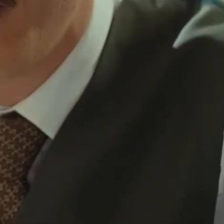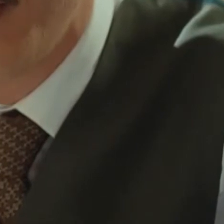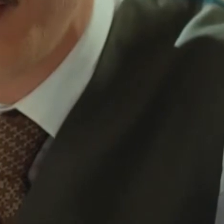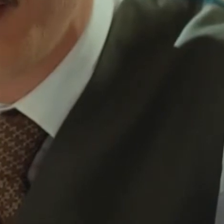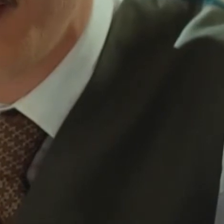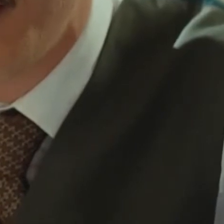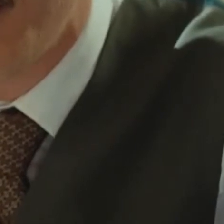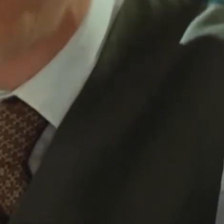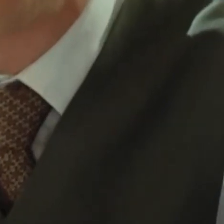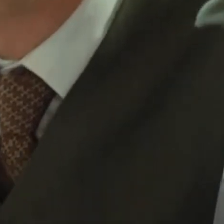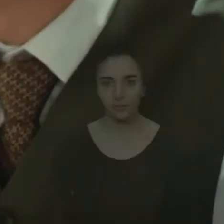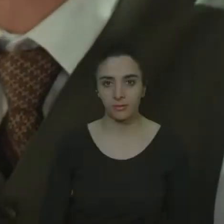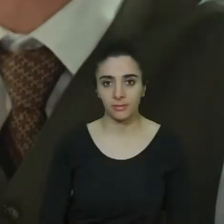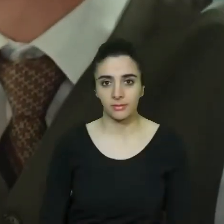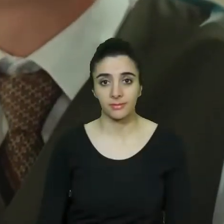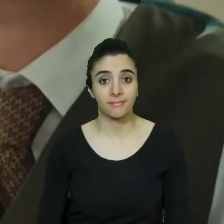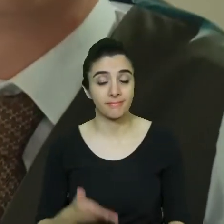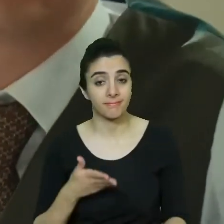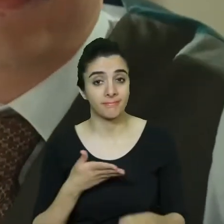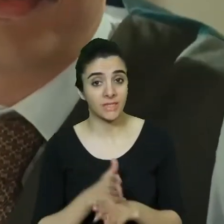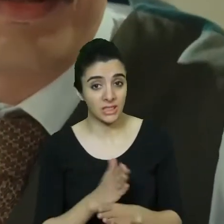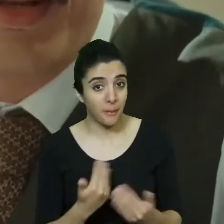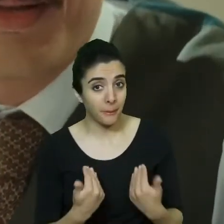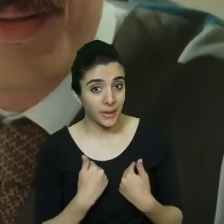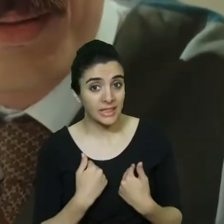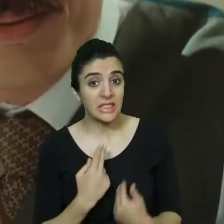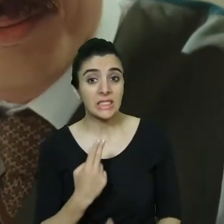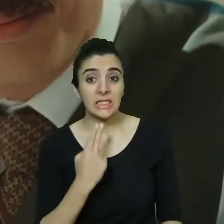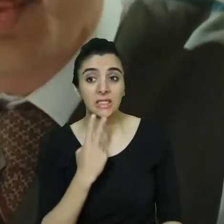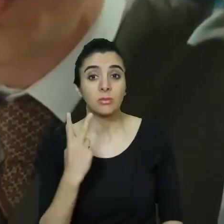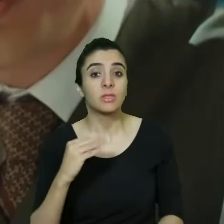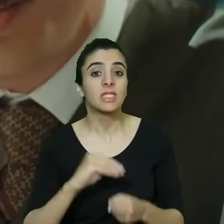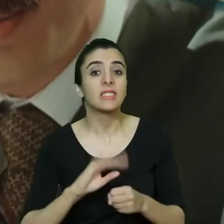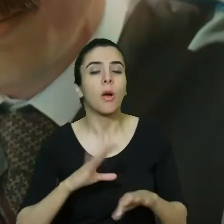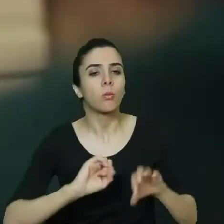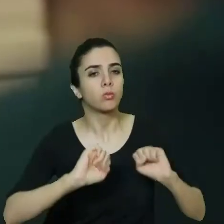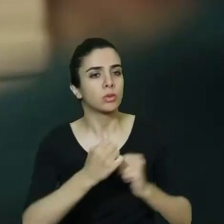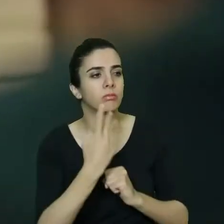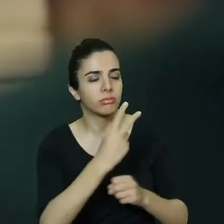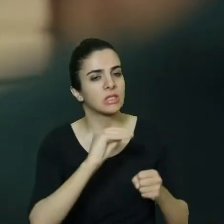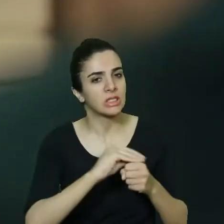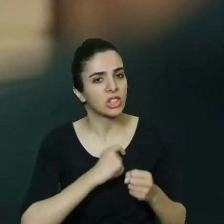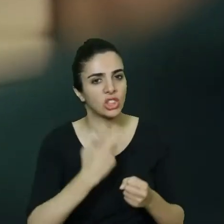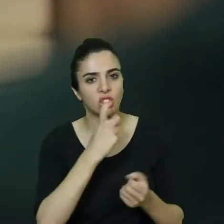Ana dönüş. Aslında ben kızlara değil, buzlara yazıyorum.